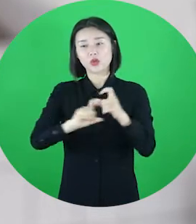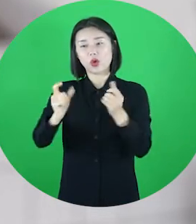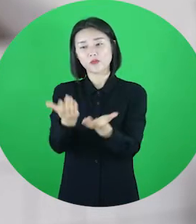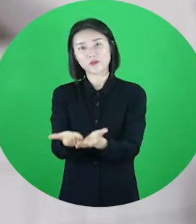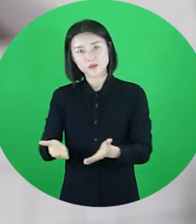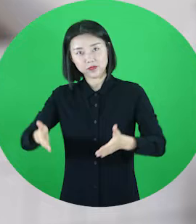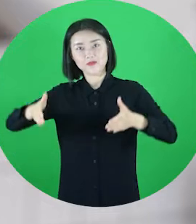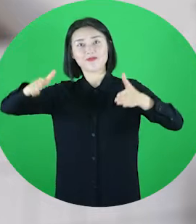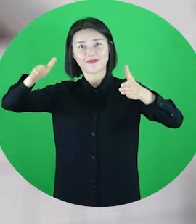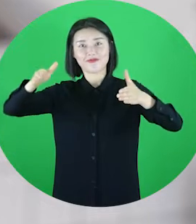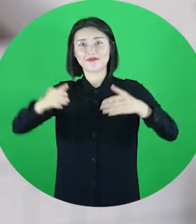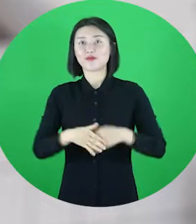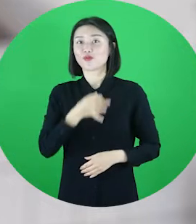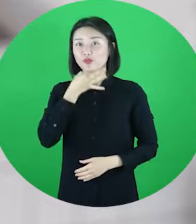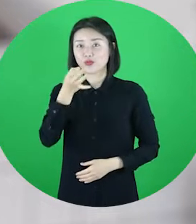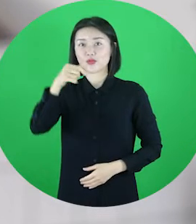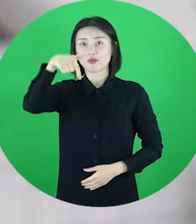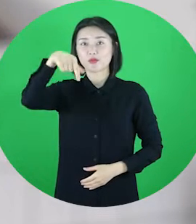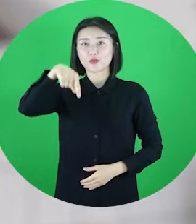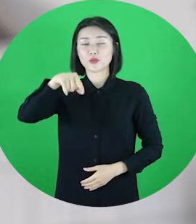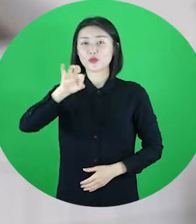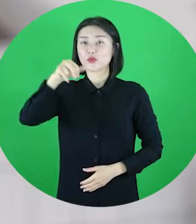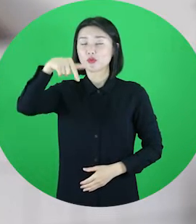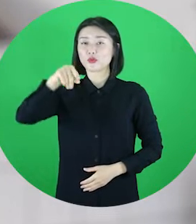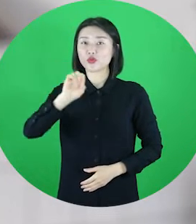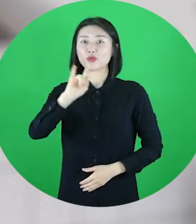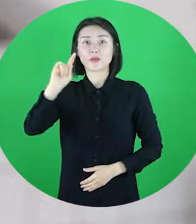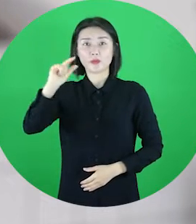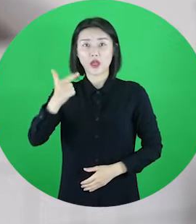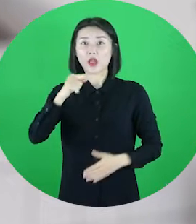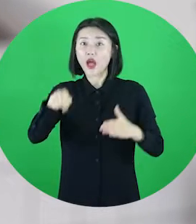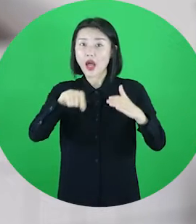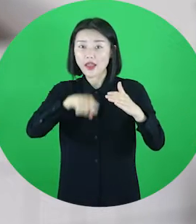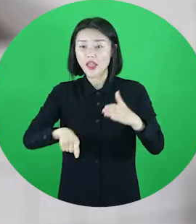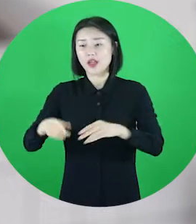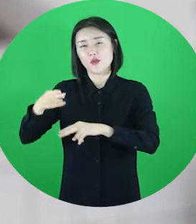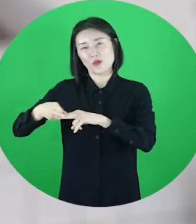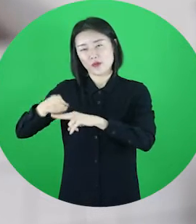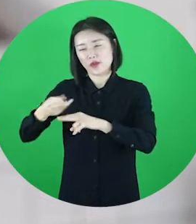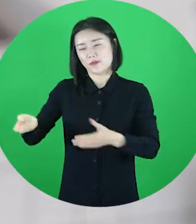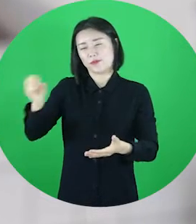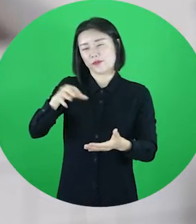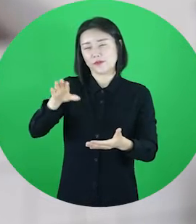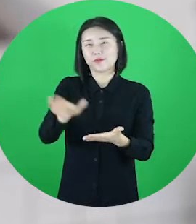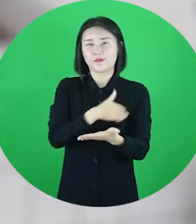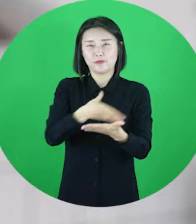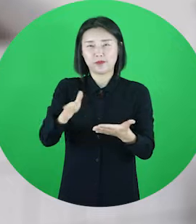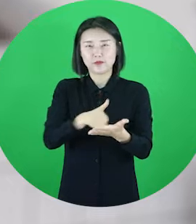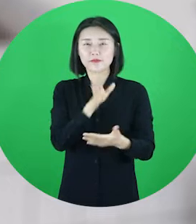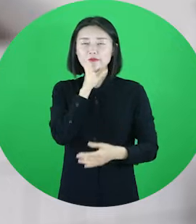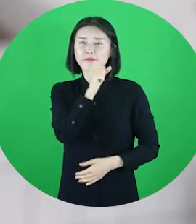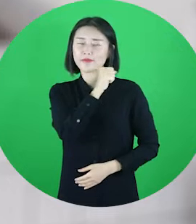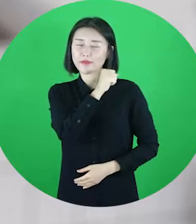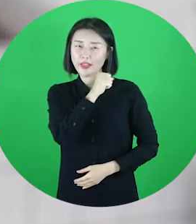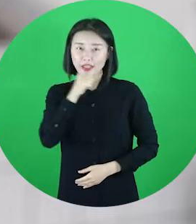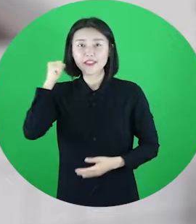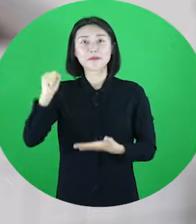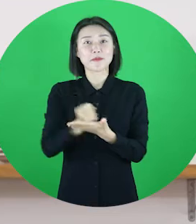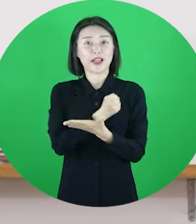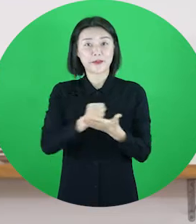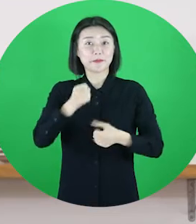거를 궁중팬이라고 하는데 여기에 다 재료를 넣고 볶으면 정말 맛있는 햄 야채 볶음밥이 완성이